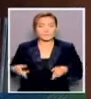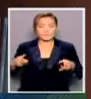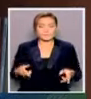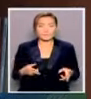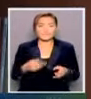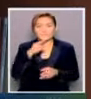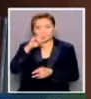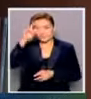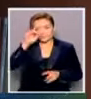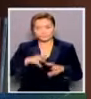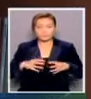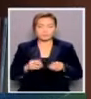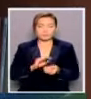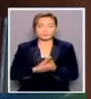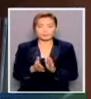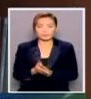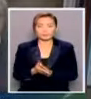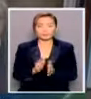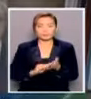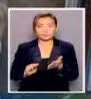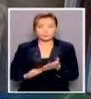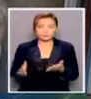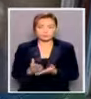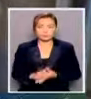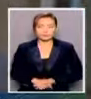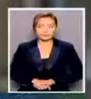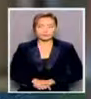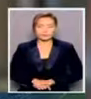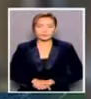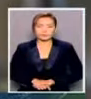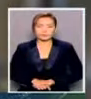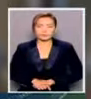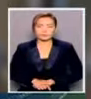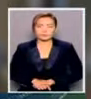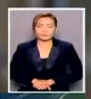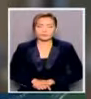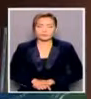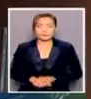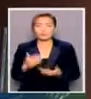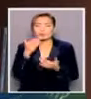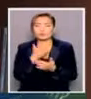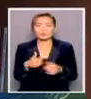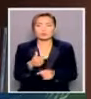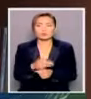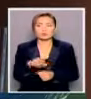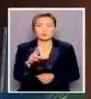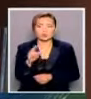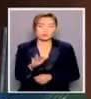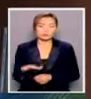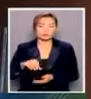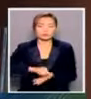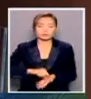жатқан қазақтардың жайын жазуымен ерекше. Соңғы шыққан санында мысалы президент Тоқаевтың жолдауына